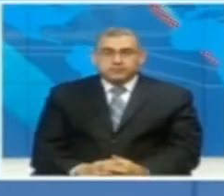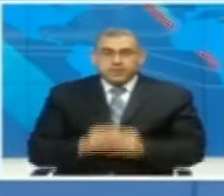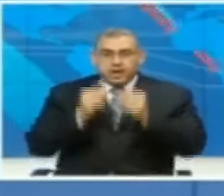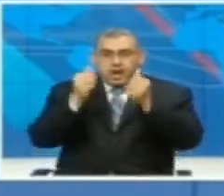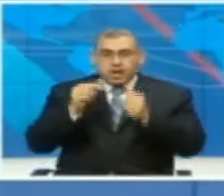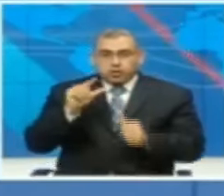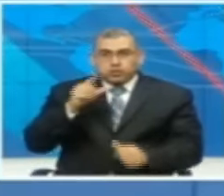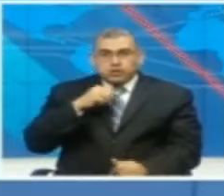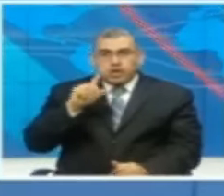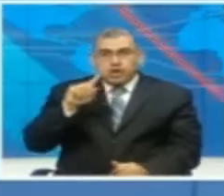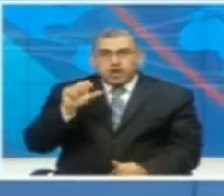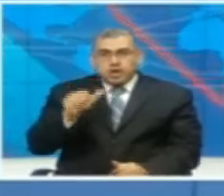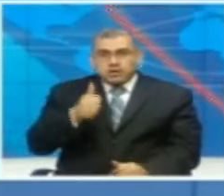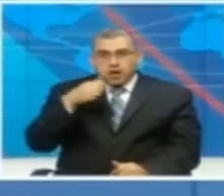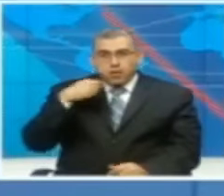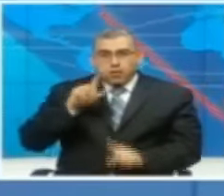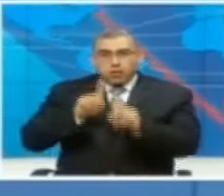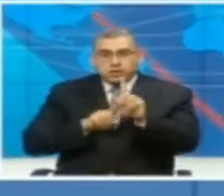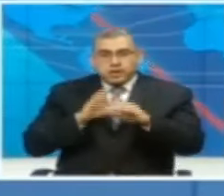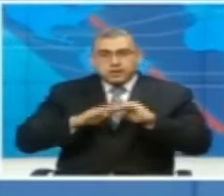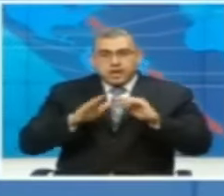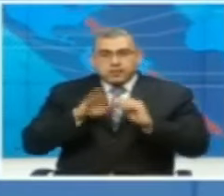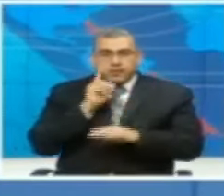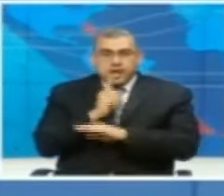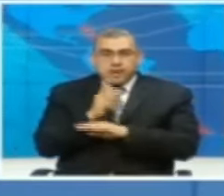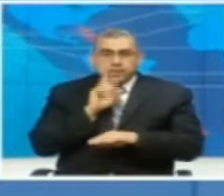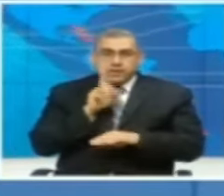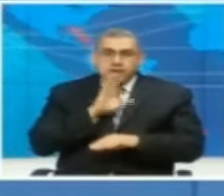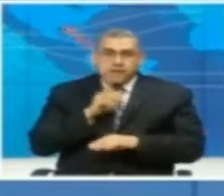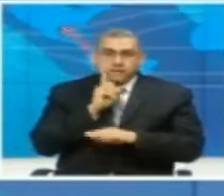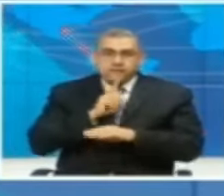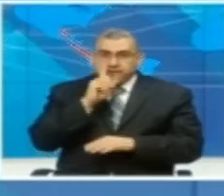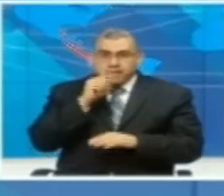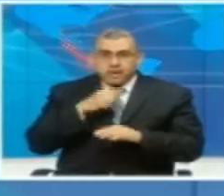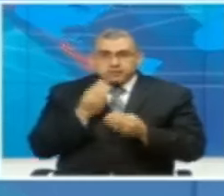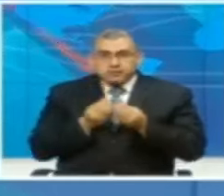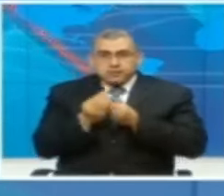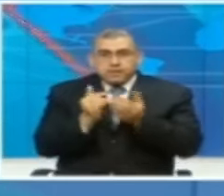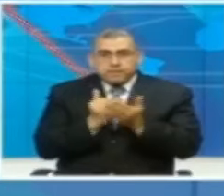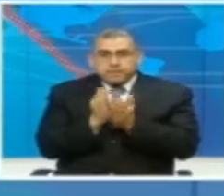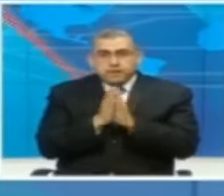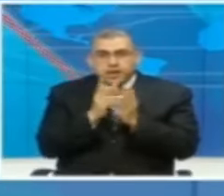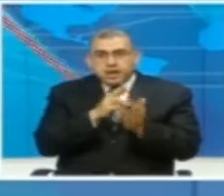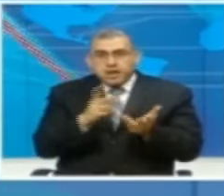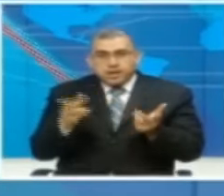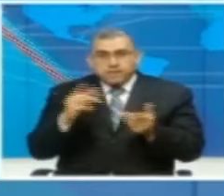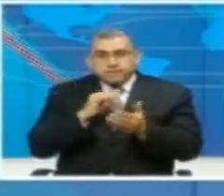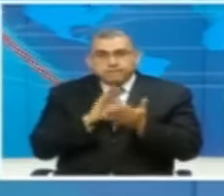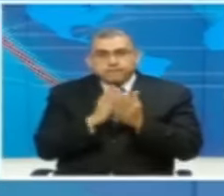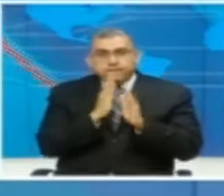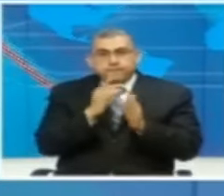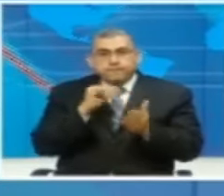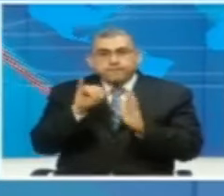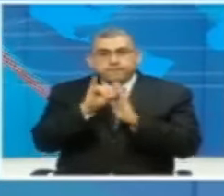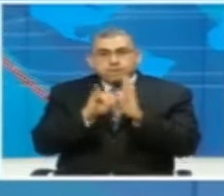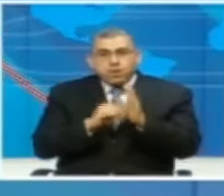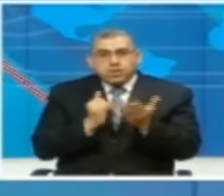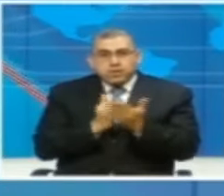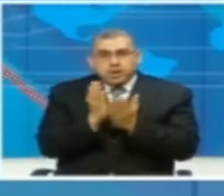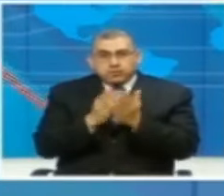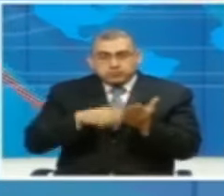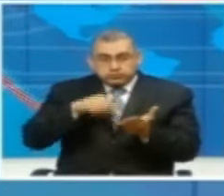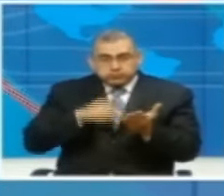أعلن الدكتور رضا حجازي وزير التربية والتعليم والتعليم الفني إتاحة المواد التعليمية والتدريبية في جميع المواد الدراسية